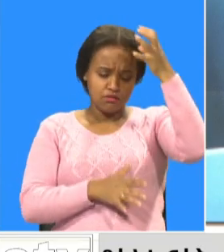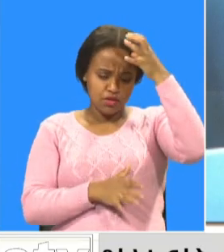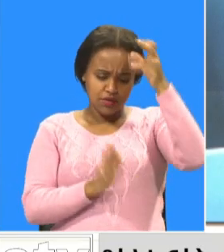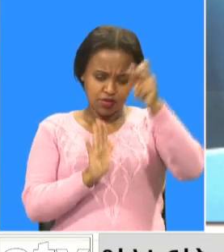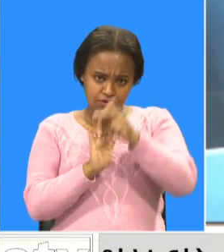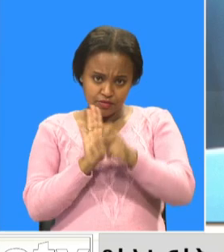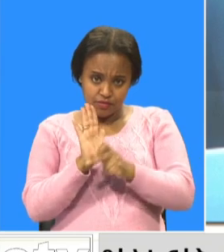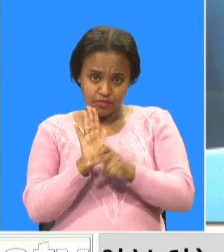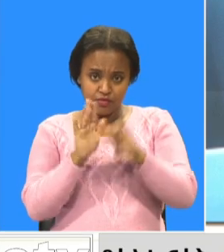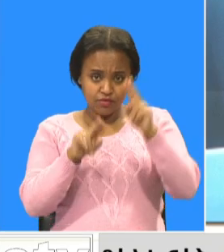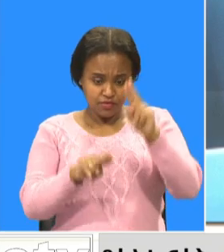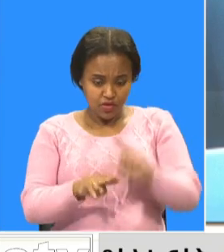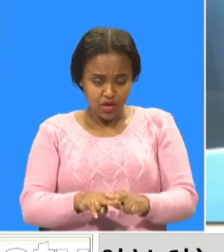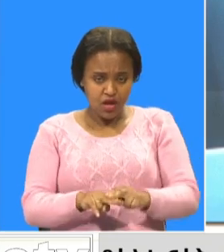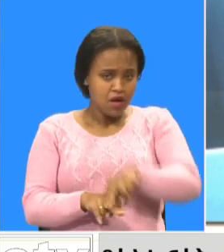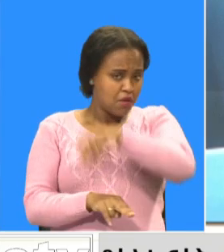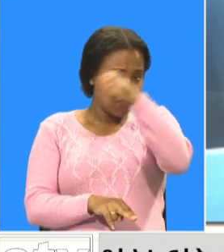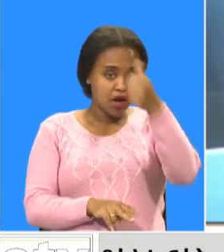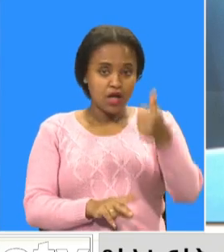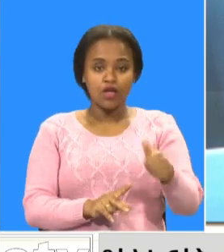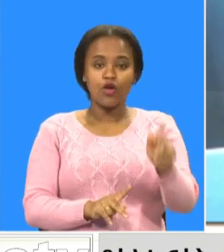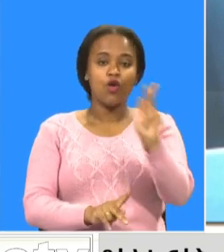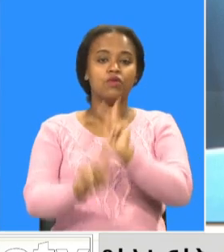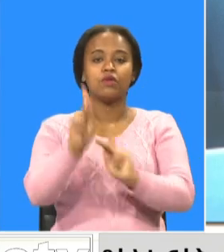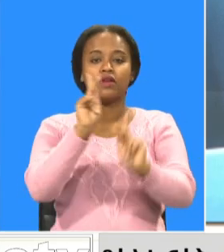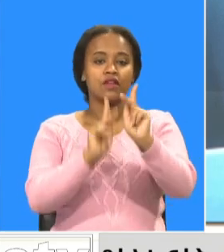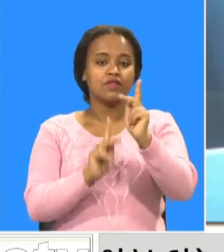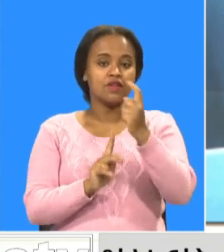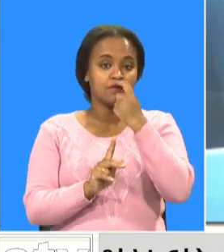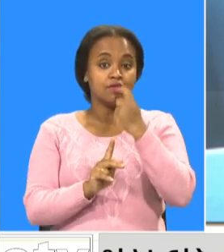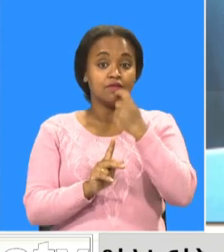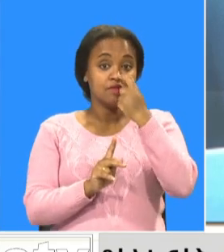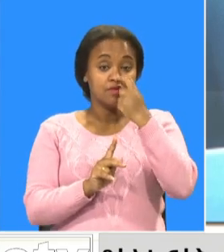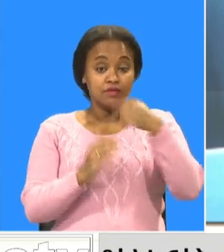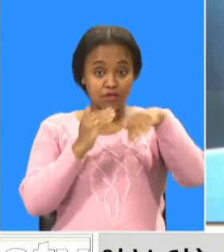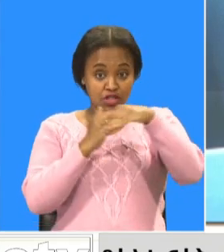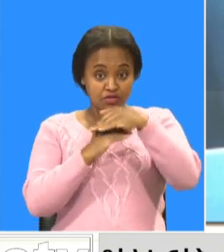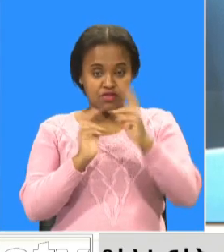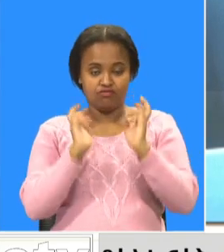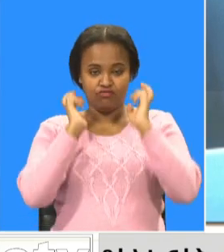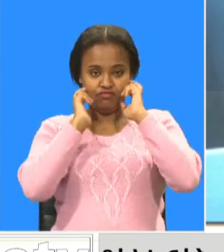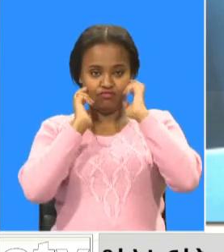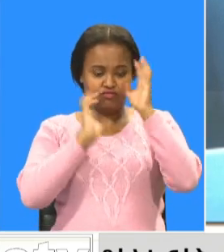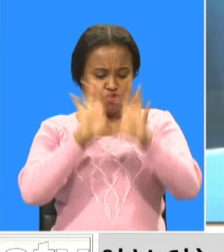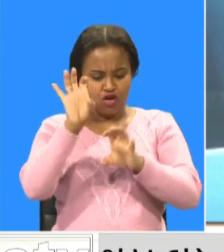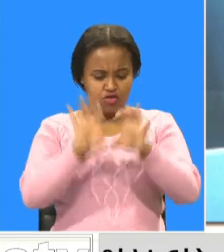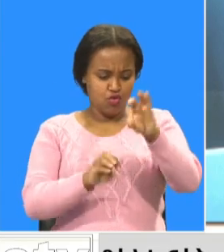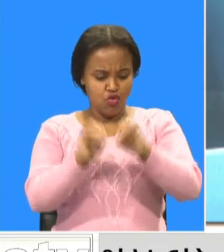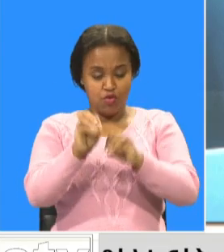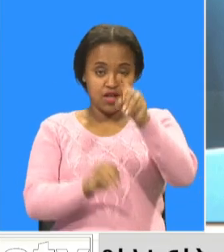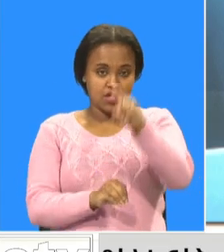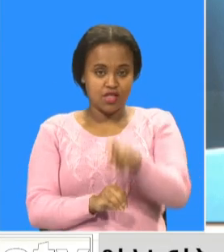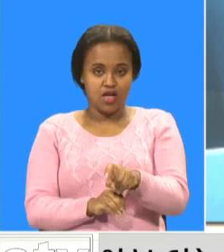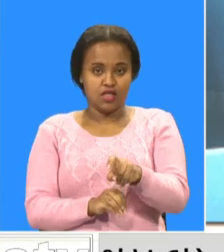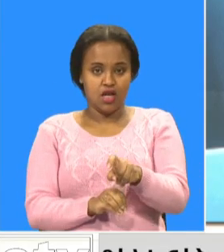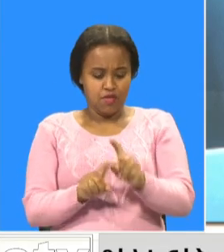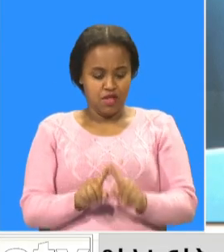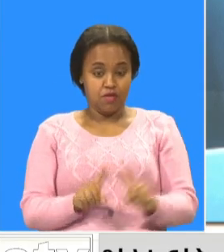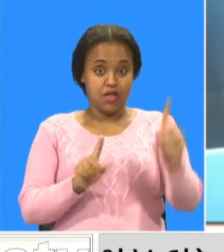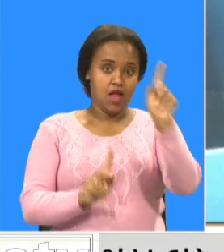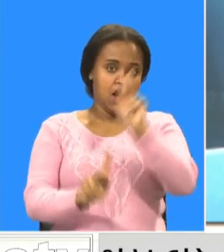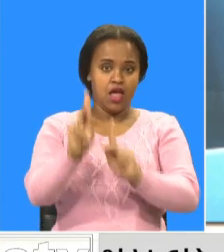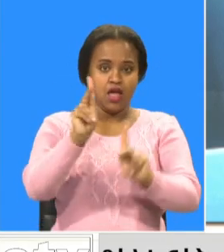ህብረተሰብ የአፍና አፍንጫ መሸፈኛ ጭንብል አድርጎ መንቀሳቀስ አለበት። በተለይ